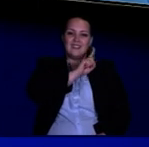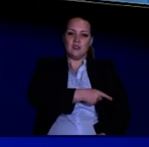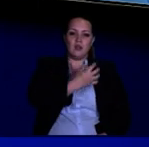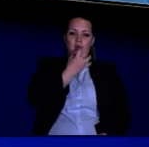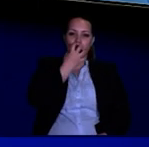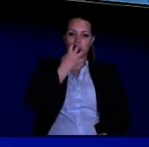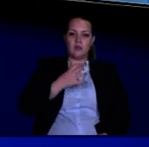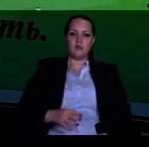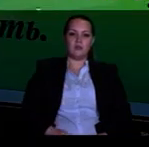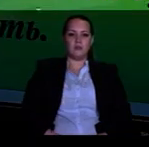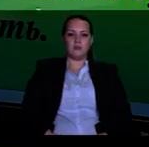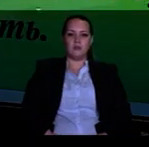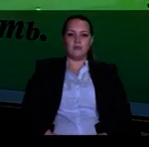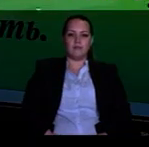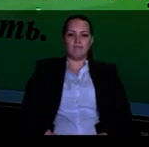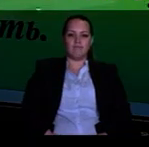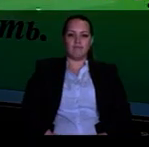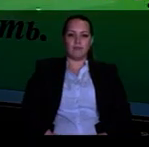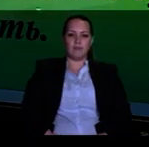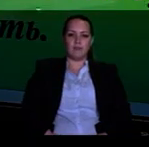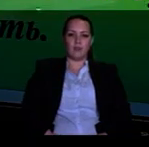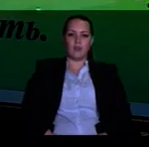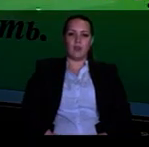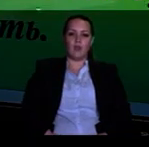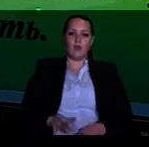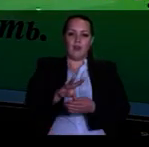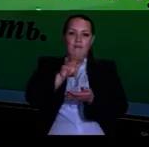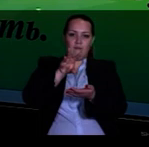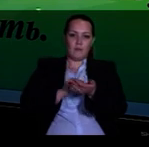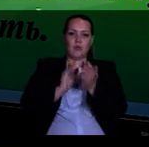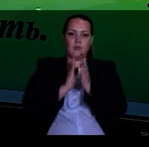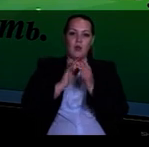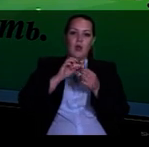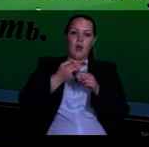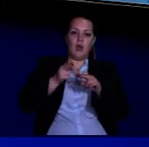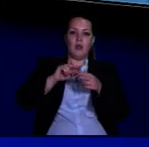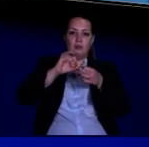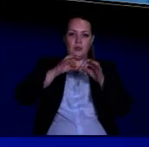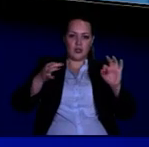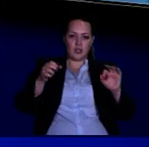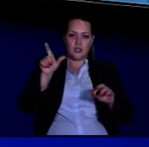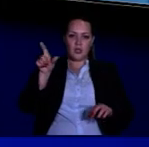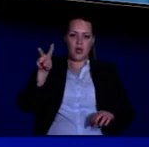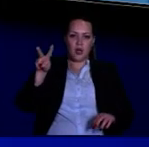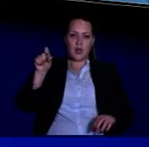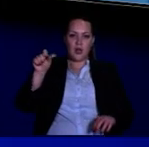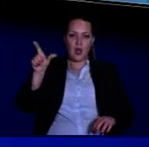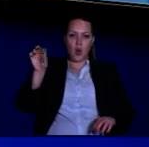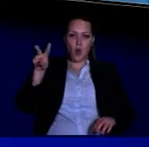греть. Выпишите, пожалуйста, из этих предложений глаголы.